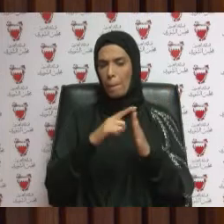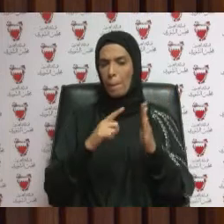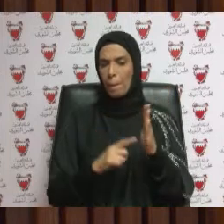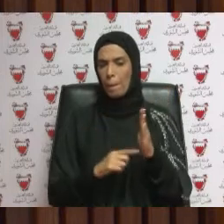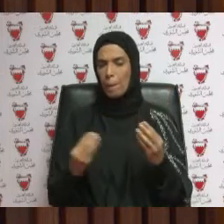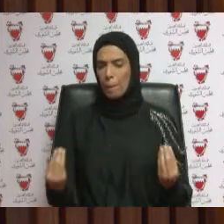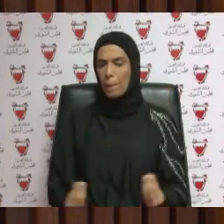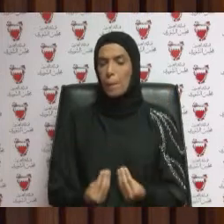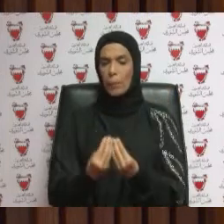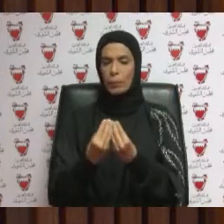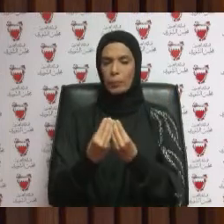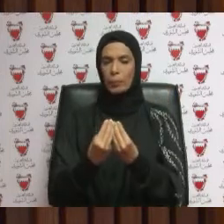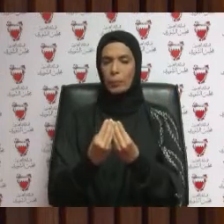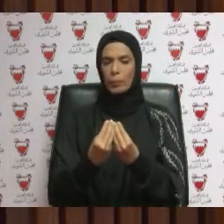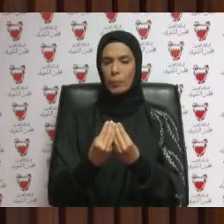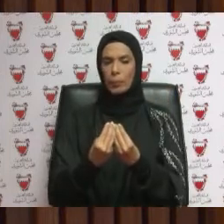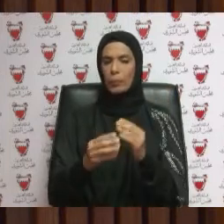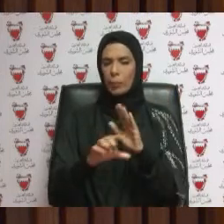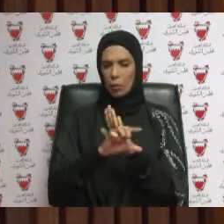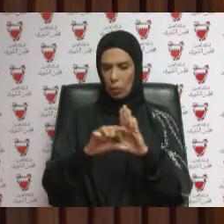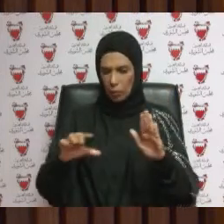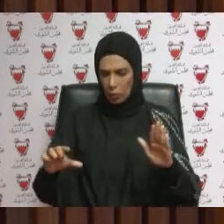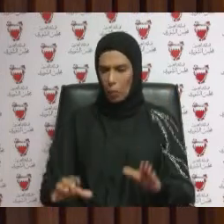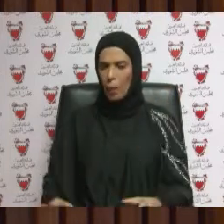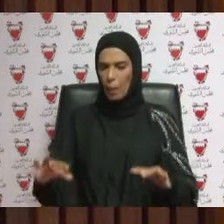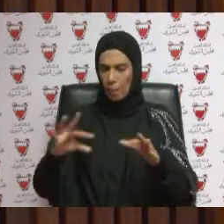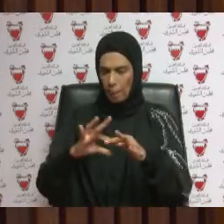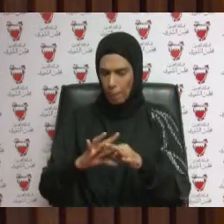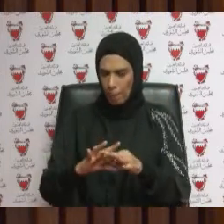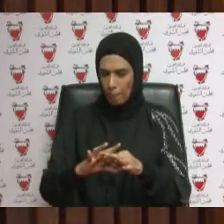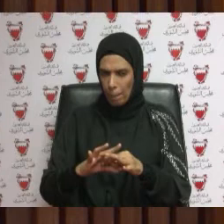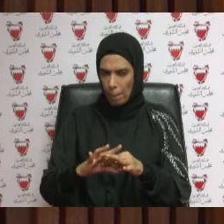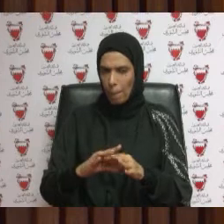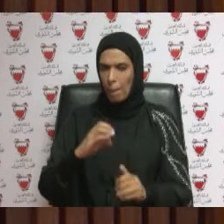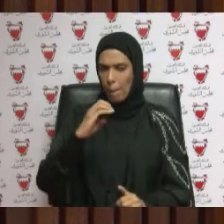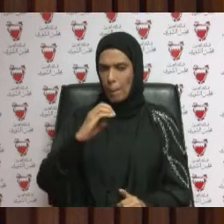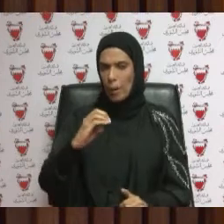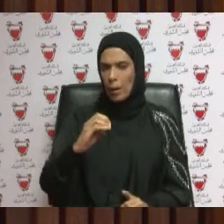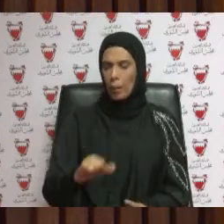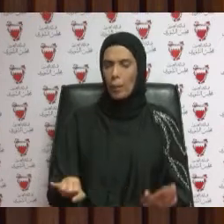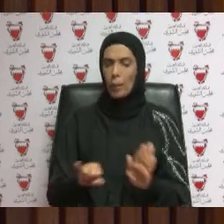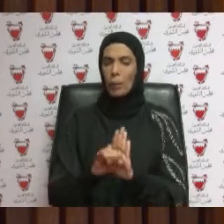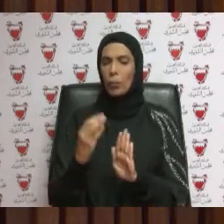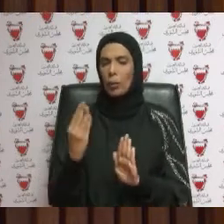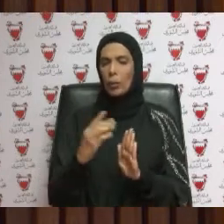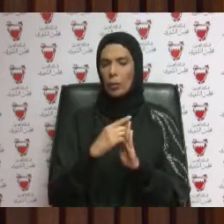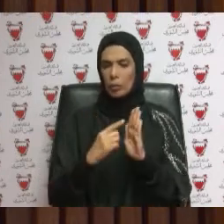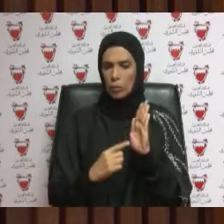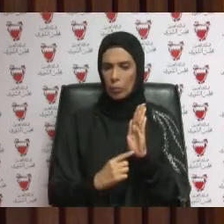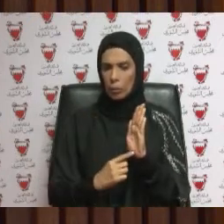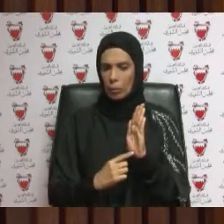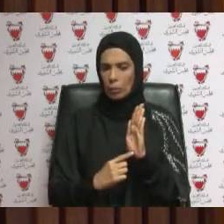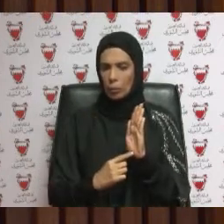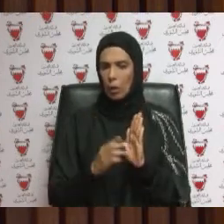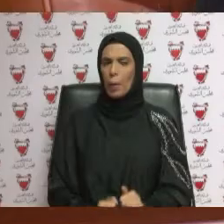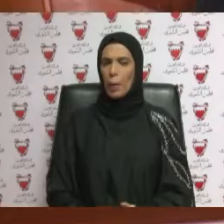بعضها البعض، بحيث يكون هذا البند متفقا مع ما ورد بالبند جيم من المادة 4 من القانون على النحو